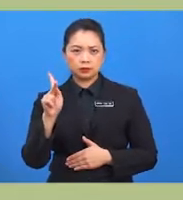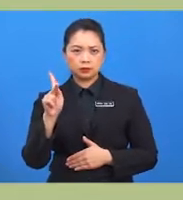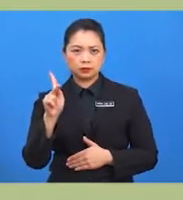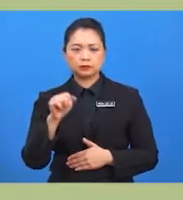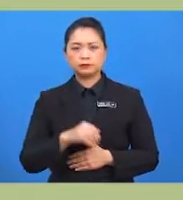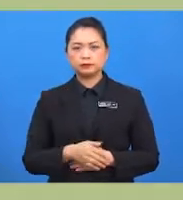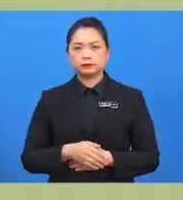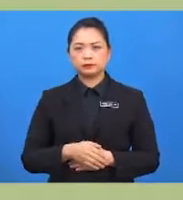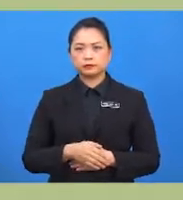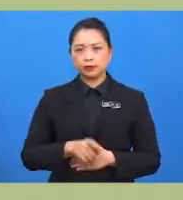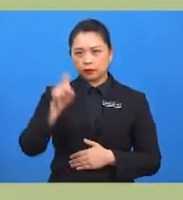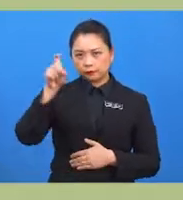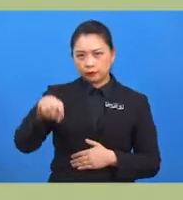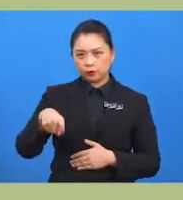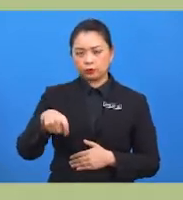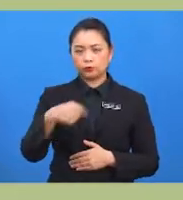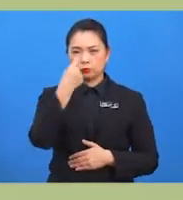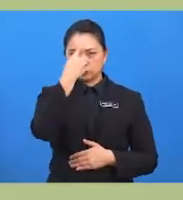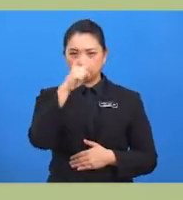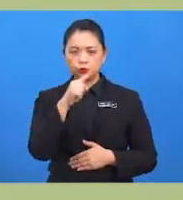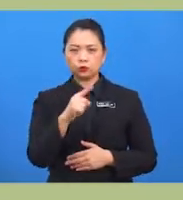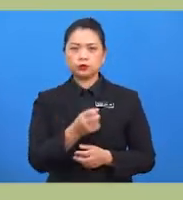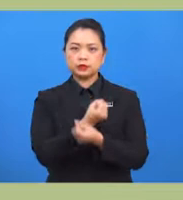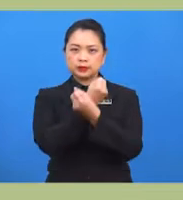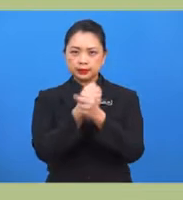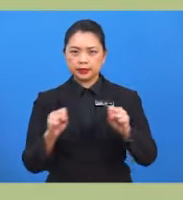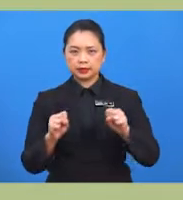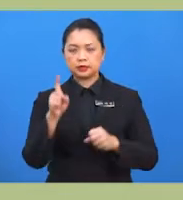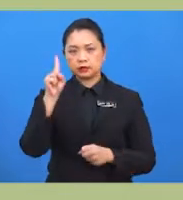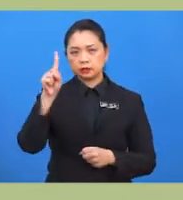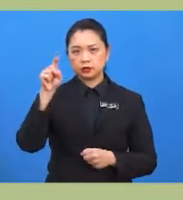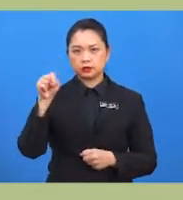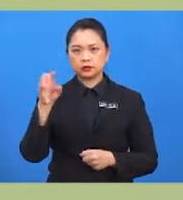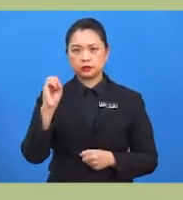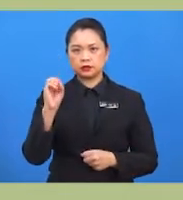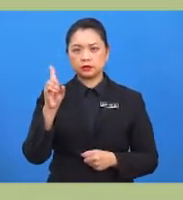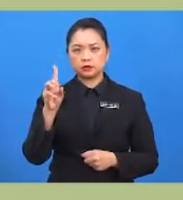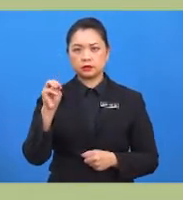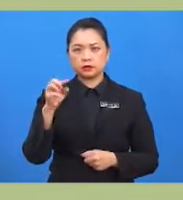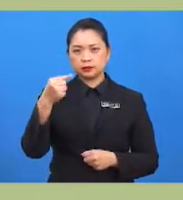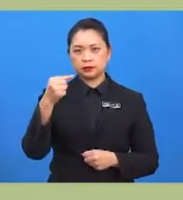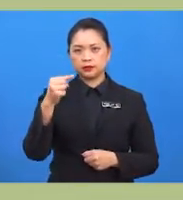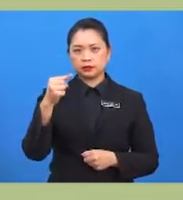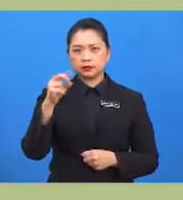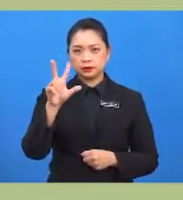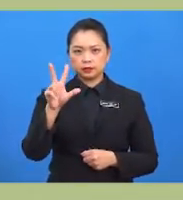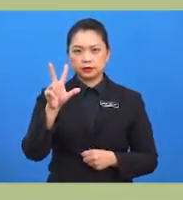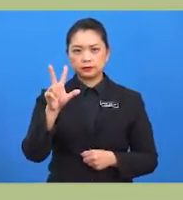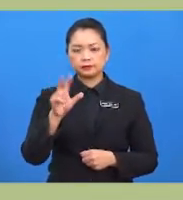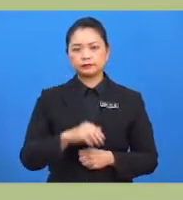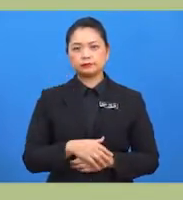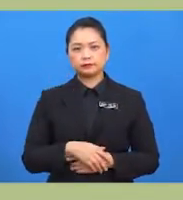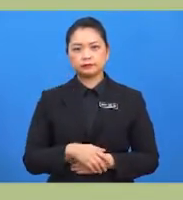pedas Simi terpadu yang diperlukan untuk menyediakan satu Mal asyik fosforic